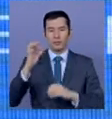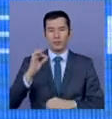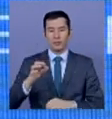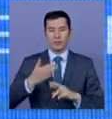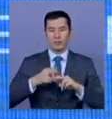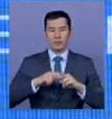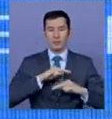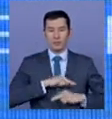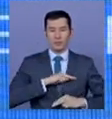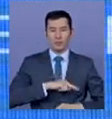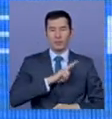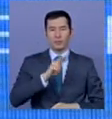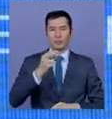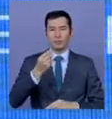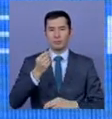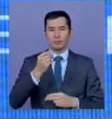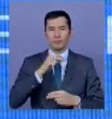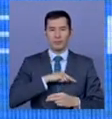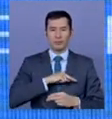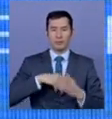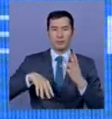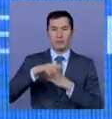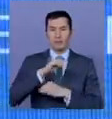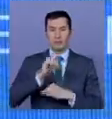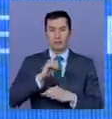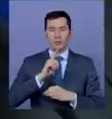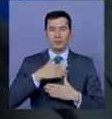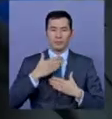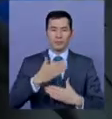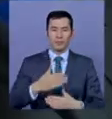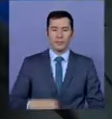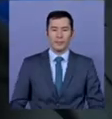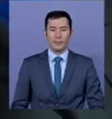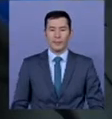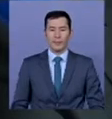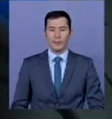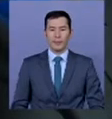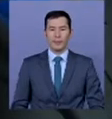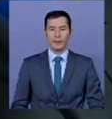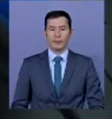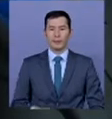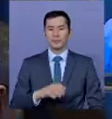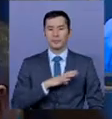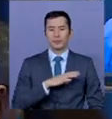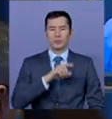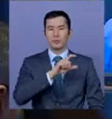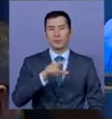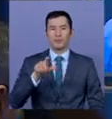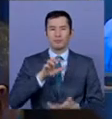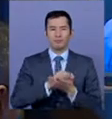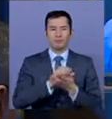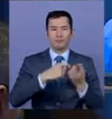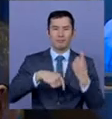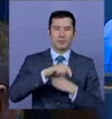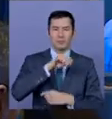жұмыс үшін қаржыгерлерге барлық қала тұрғындарының атынан ризашылығымды білдіргім келеді. Жиынға қатысушы қаржы мамандары еліміздегі